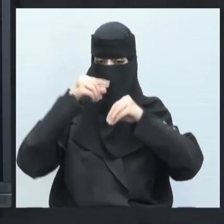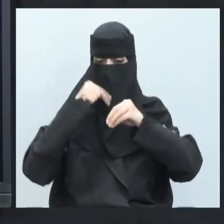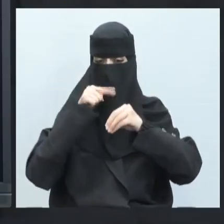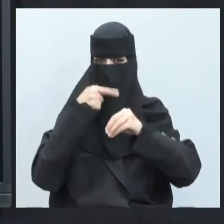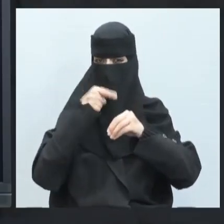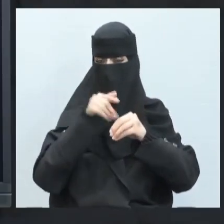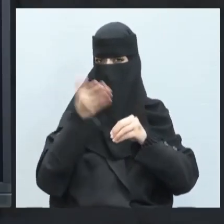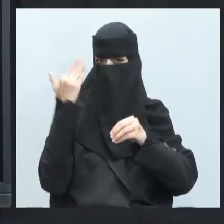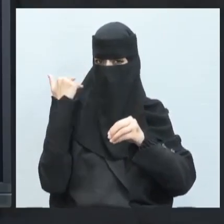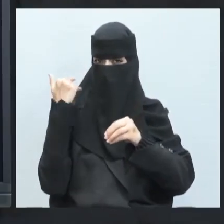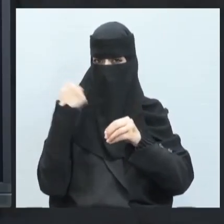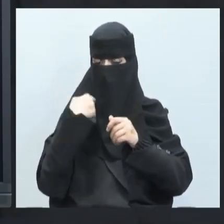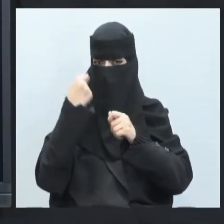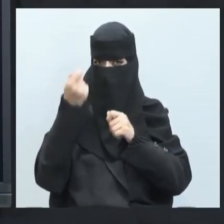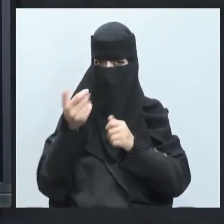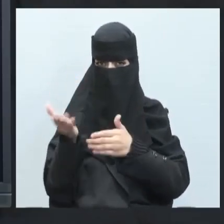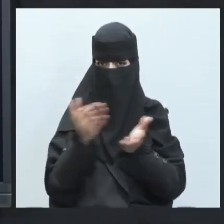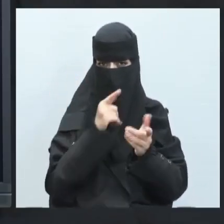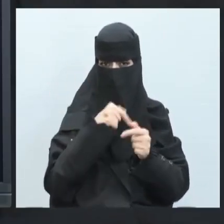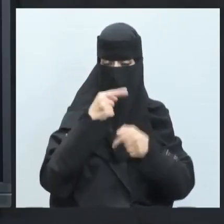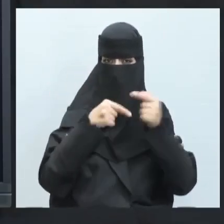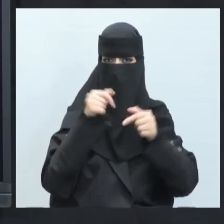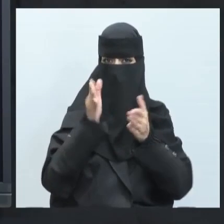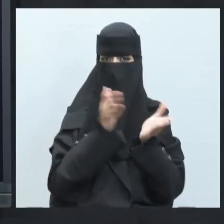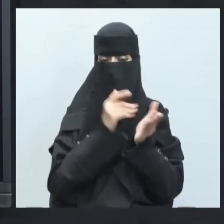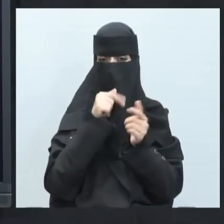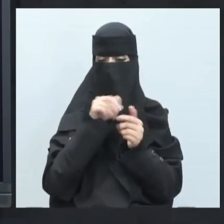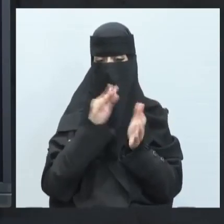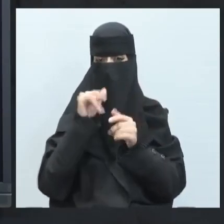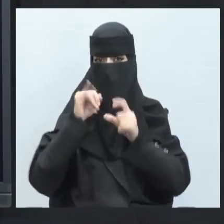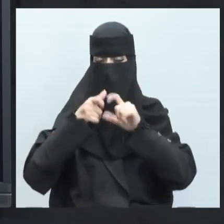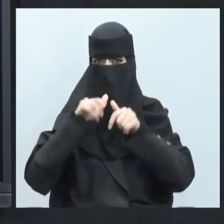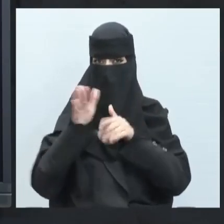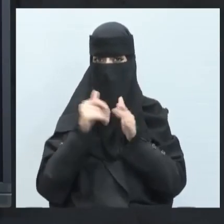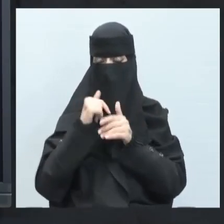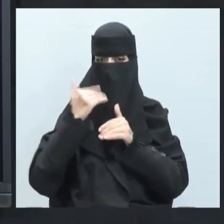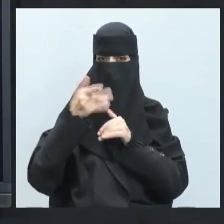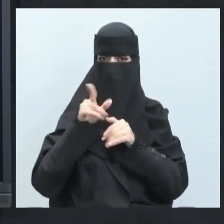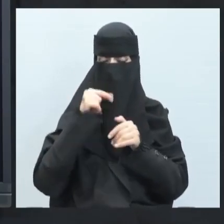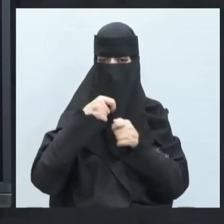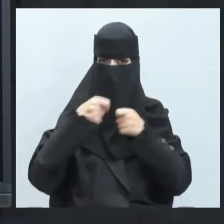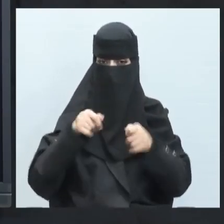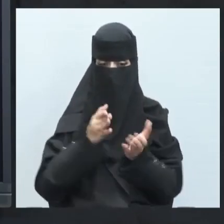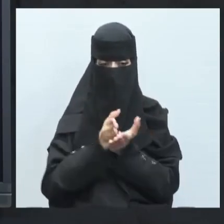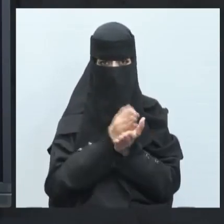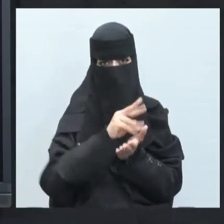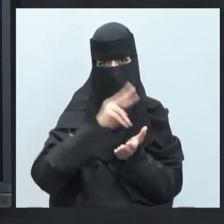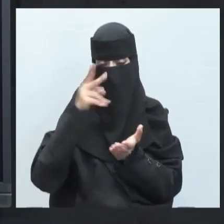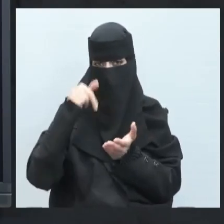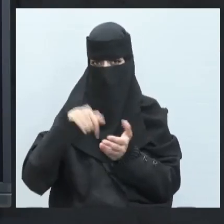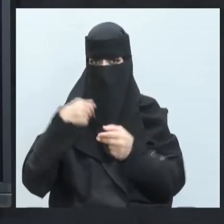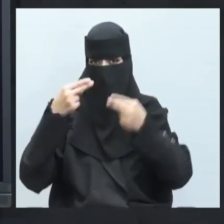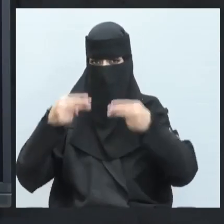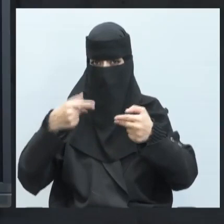ذكرنا حينما اعطي ضيافه موسميه حينما او مؤسسيه حينما اطرح مجالات اخرى في